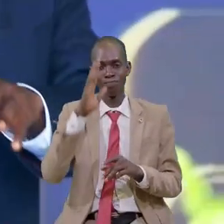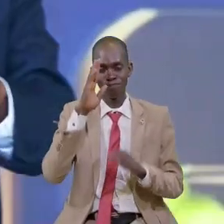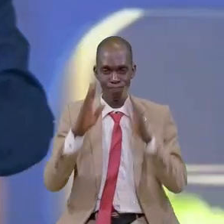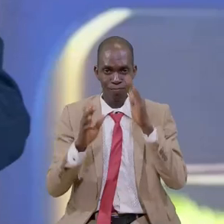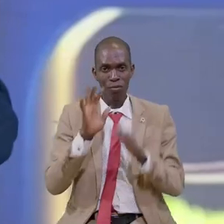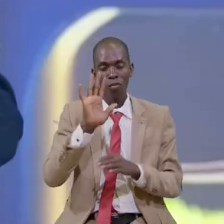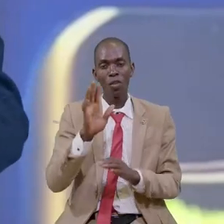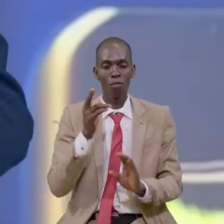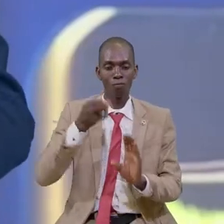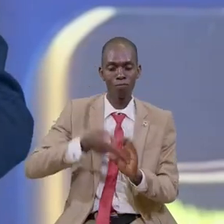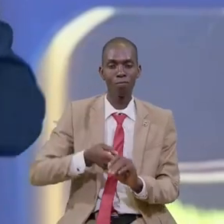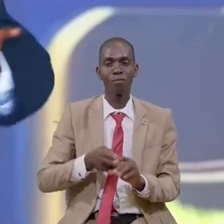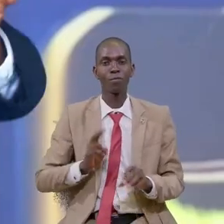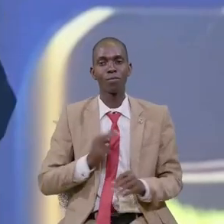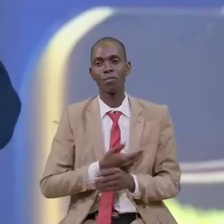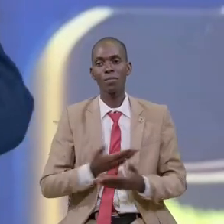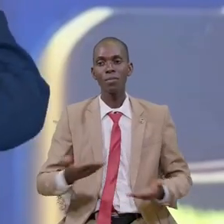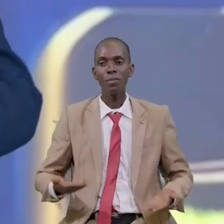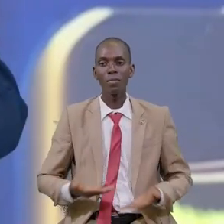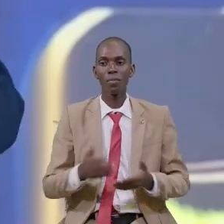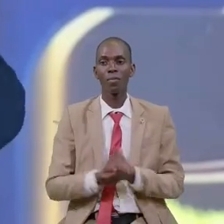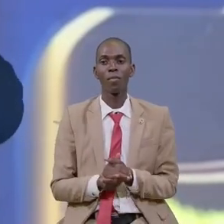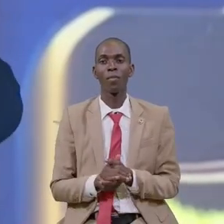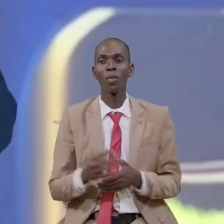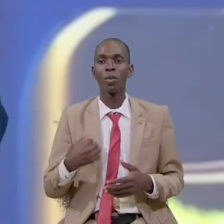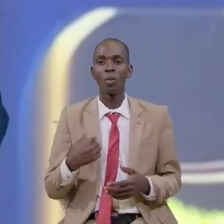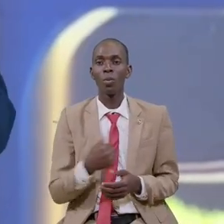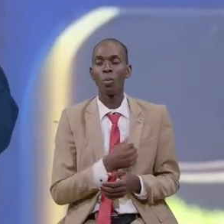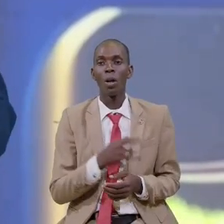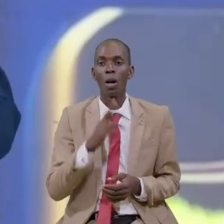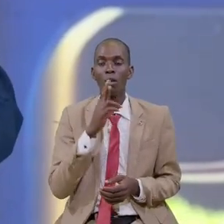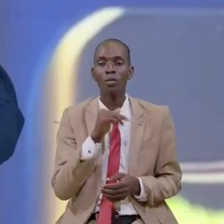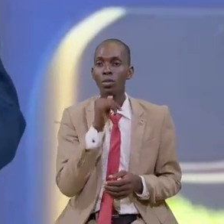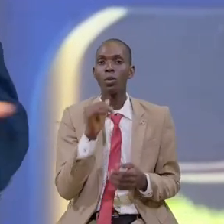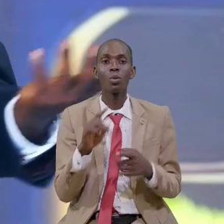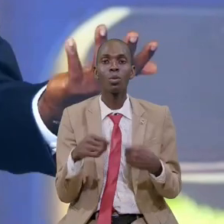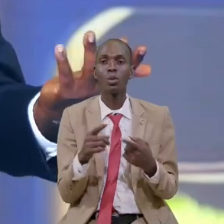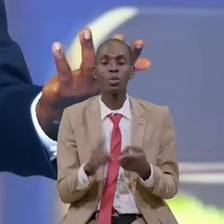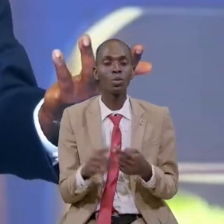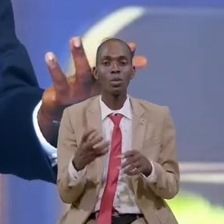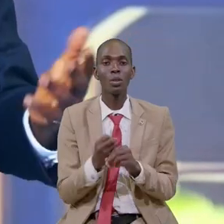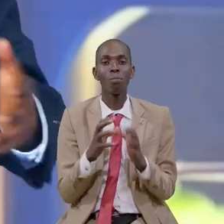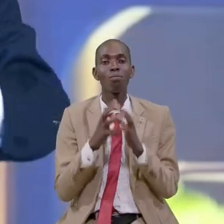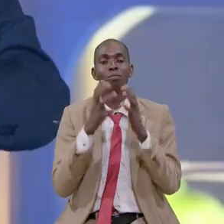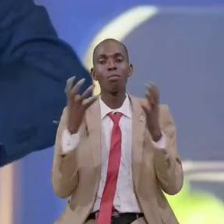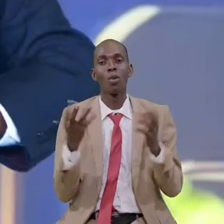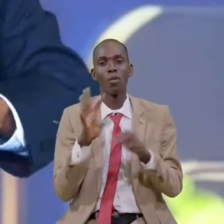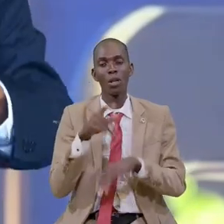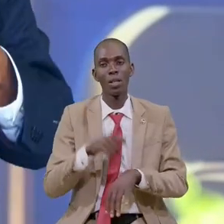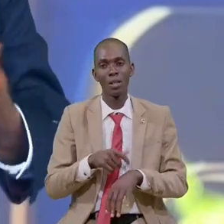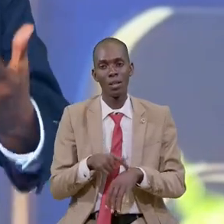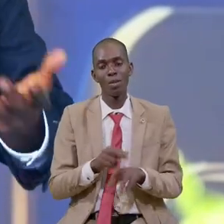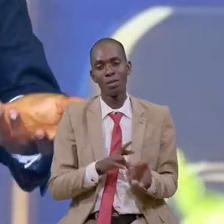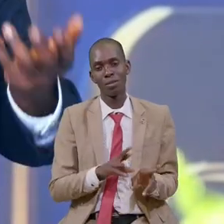votre participation à ce programme. Nous n'allons plus prendre assez de votre temps. Déjà,